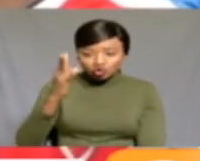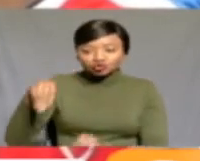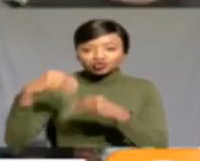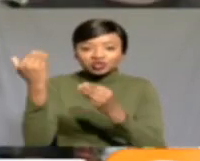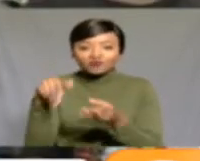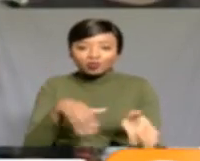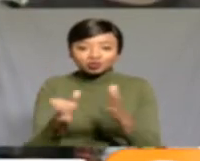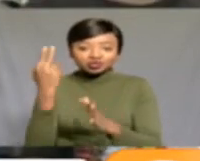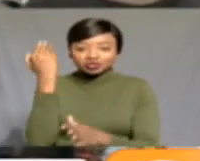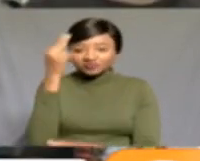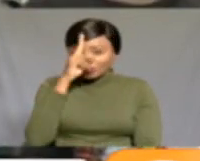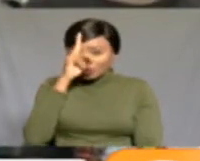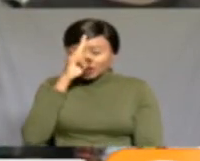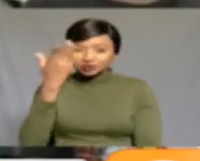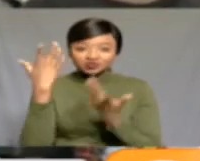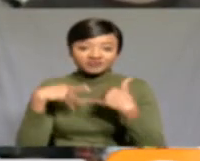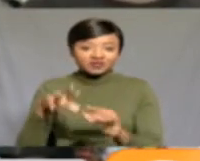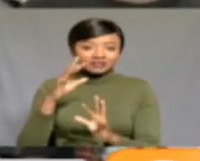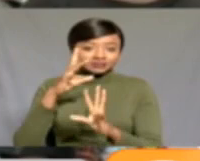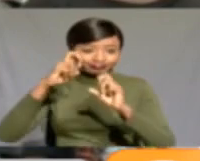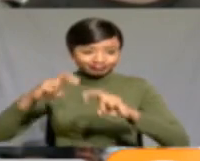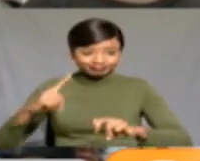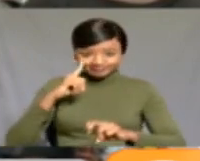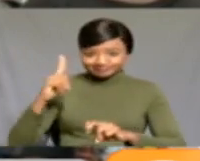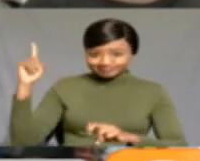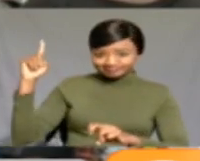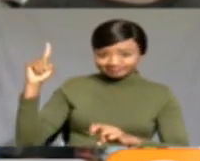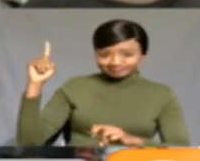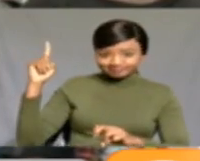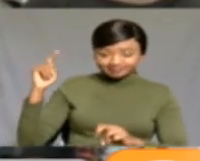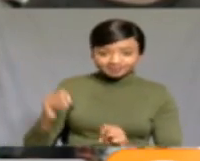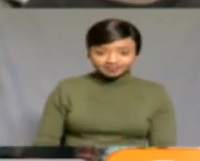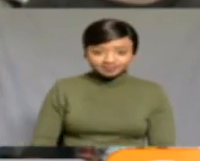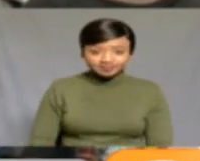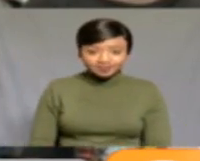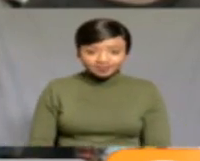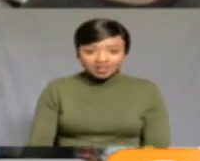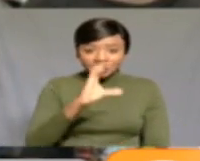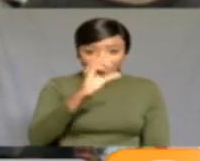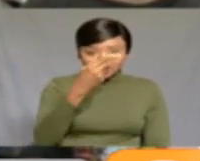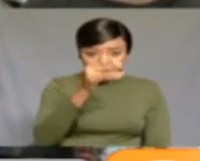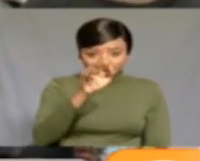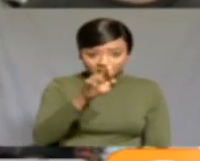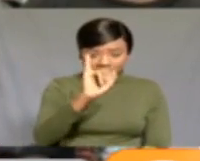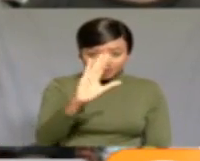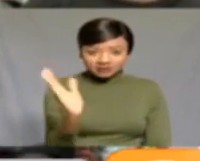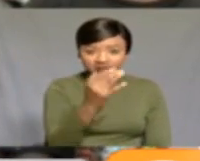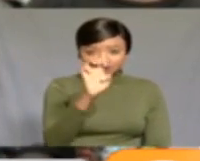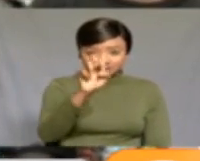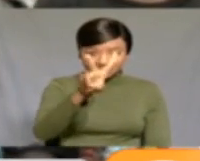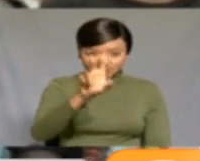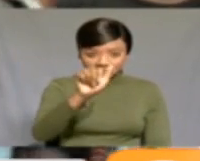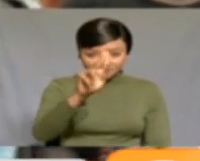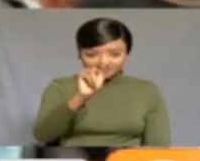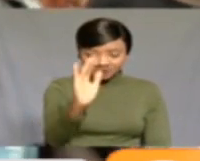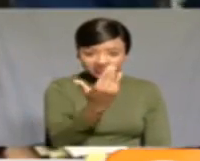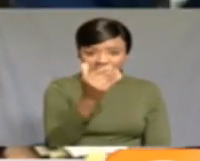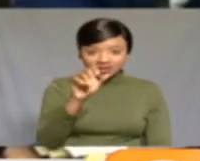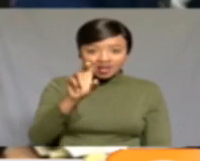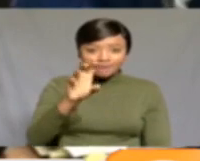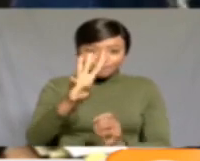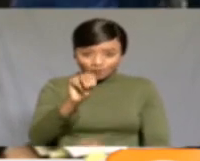uchunguzi wao. Watano hao akiwemo Brighton Manyala, Chris Odhiambo, Evans Munyoki, Mohamed Hassan na Nzamba